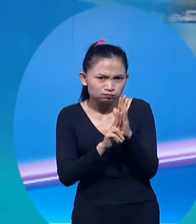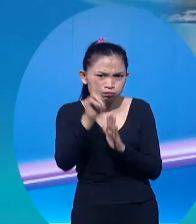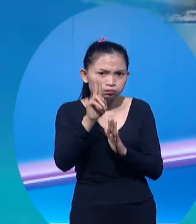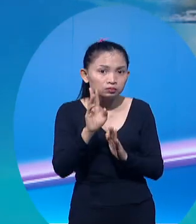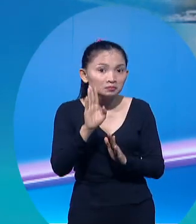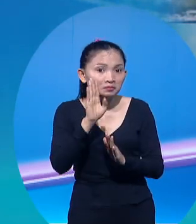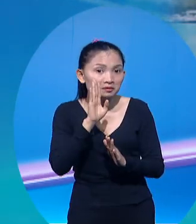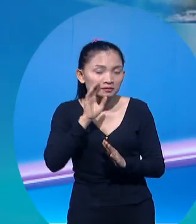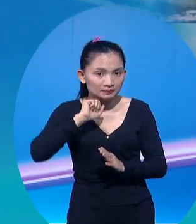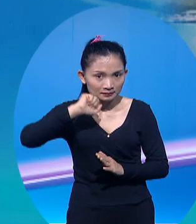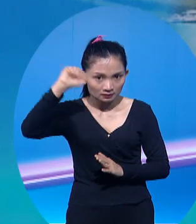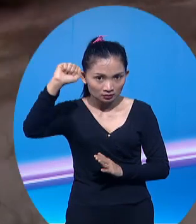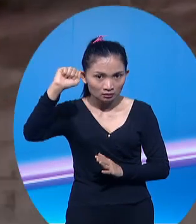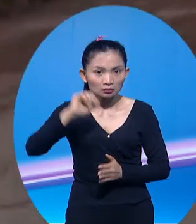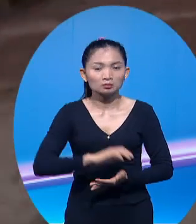nhiên liệu rắn.